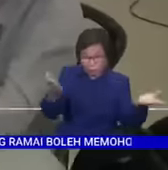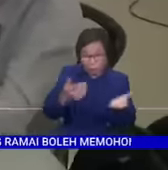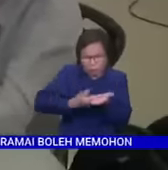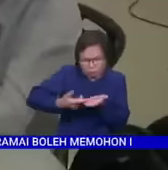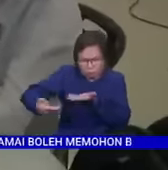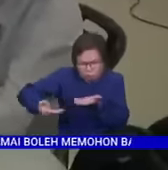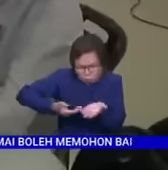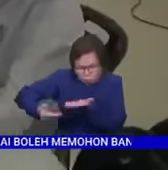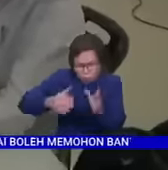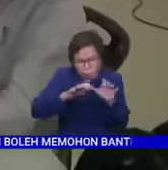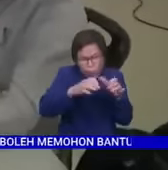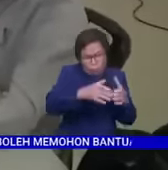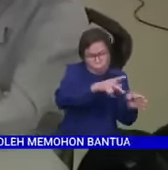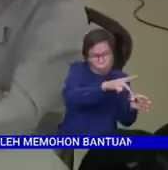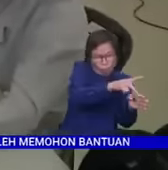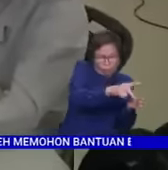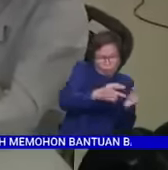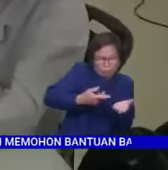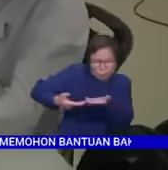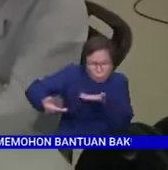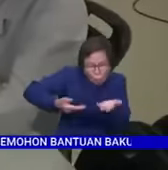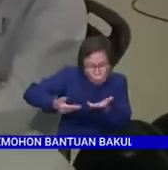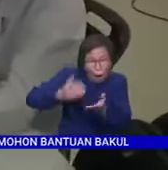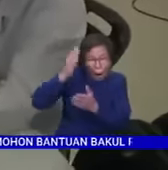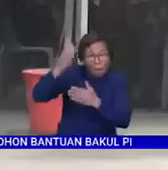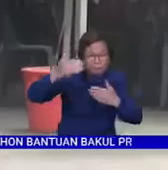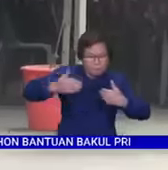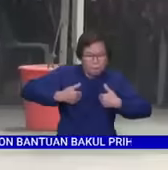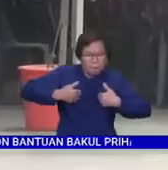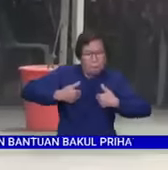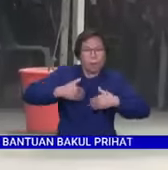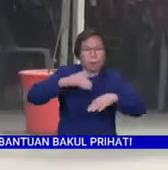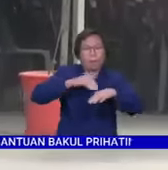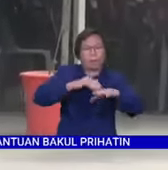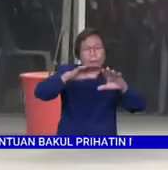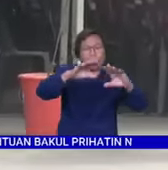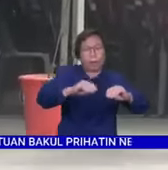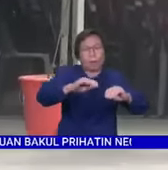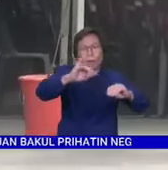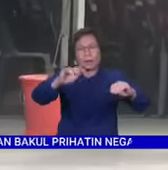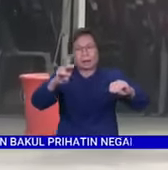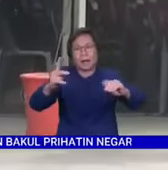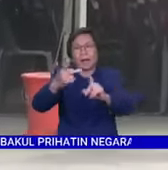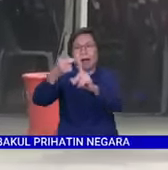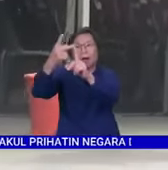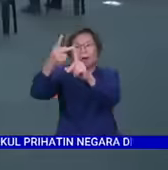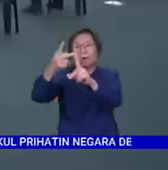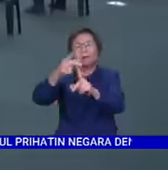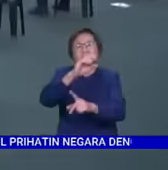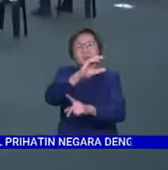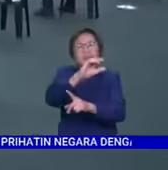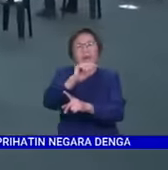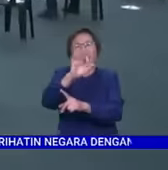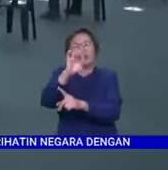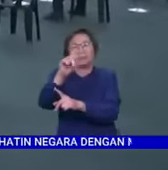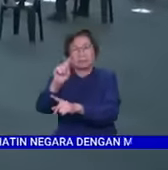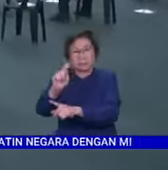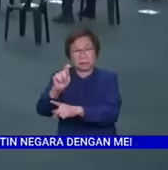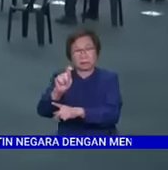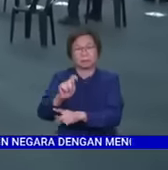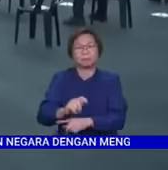perbincangan bersama kumpulan pakar akan diajukan pada masyarakat engkau sehat jaminan akses